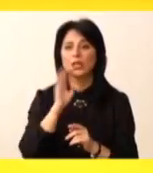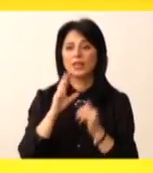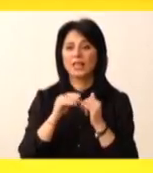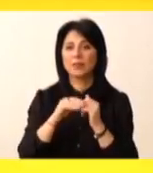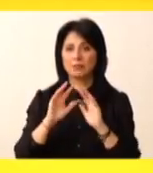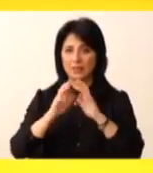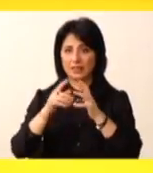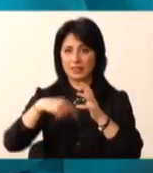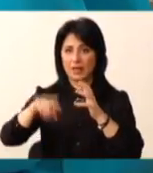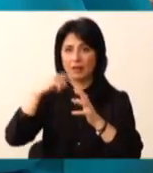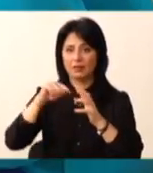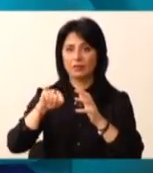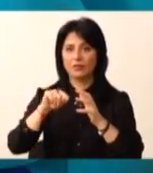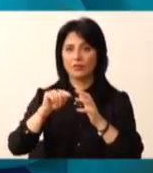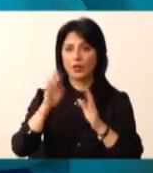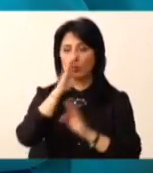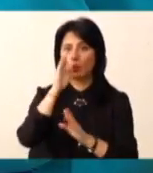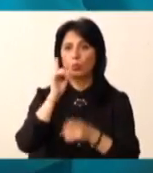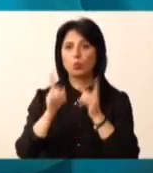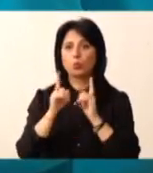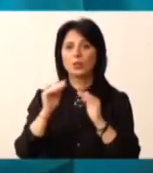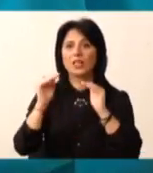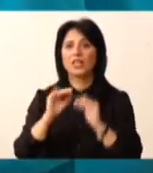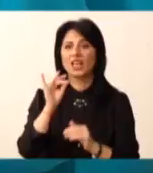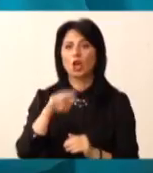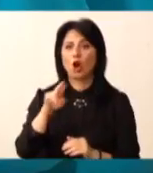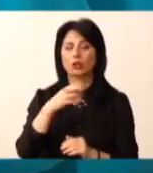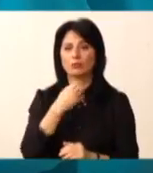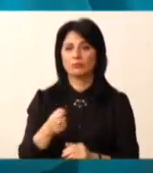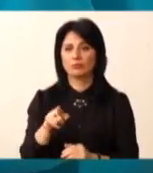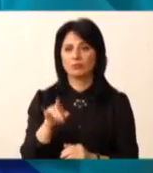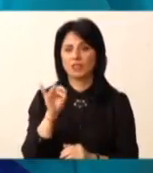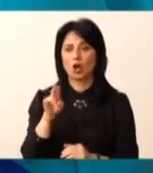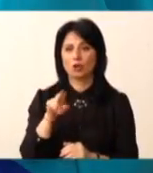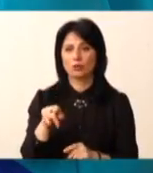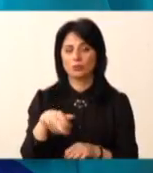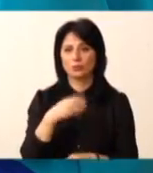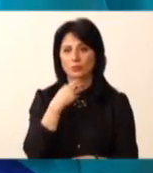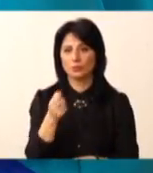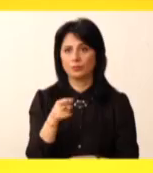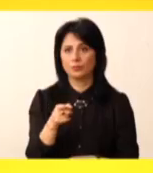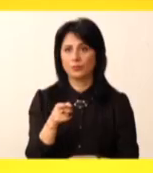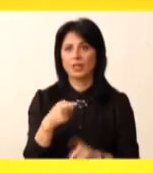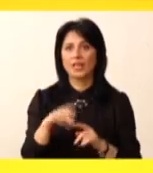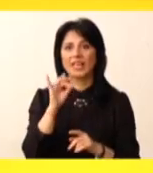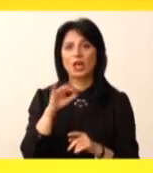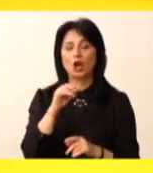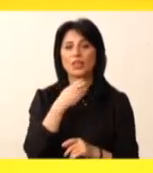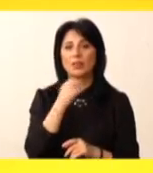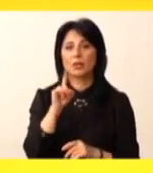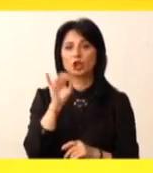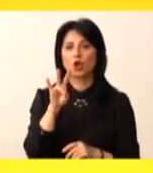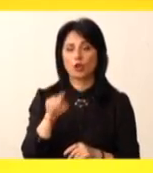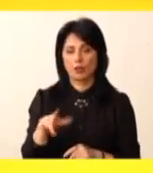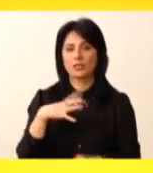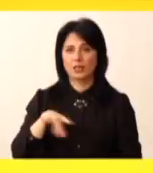დედამიწის იმ ნაწილს, სადაც ბუნებრივად დაბალია იოდის შემცველობა. ეს არის იოდ დეფიციტის